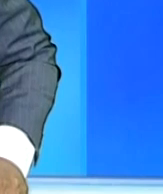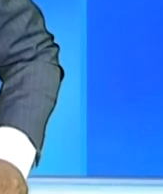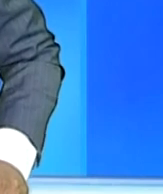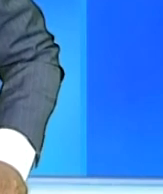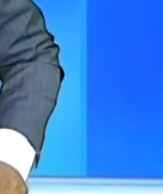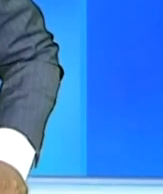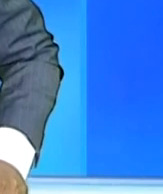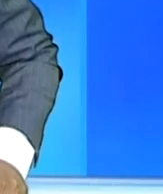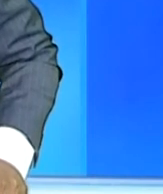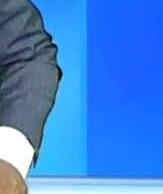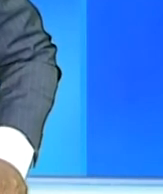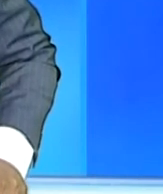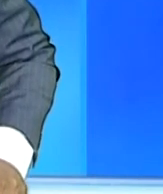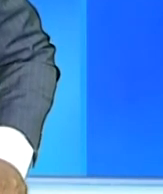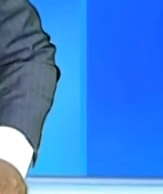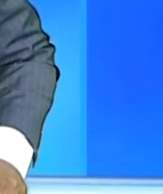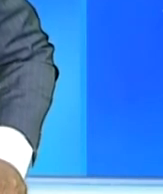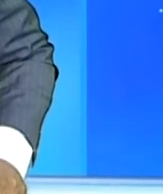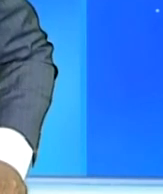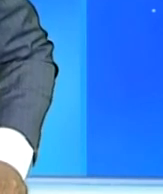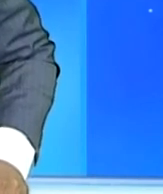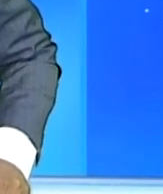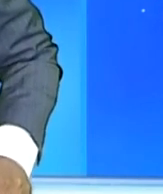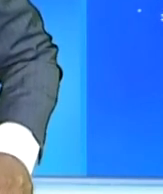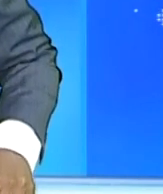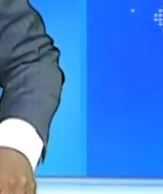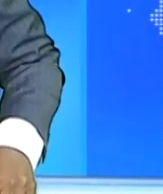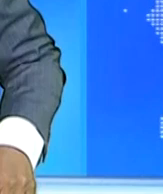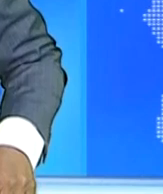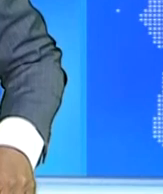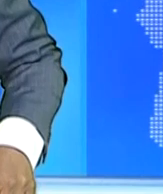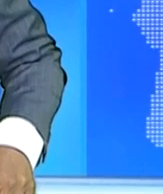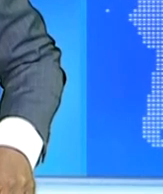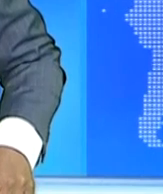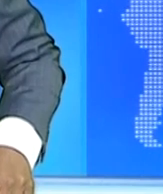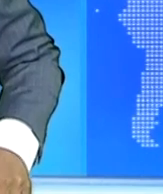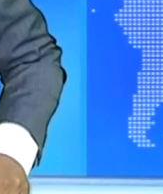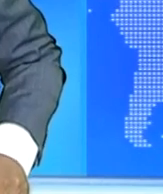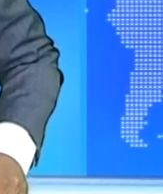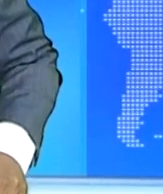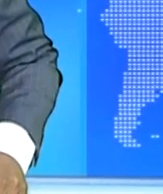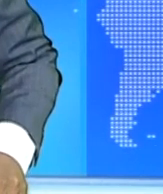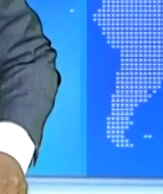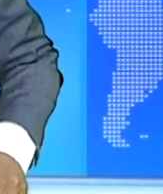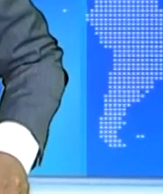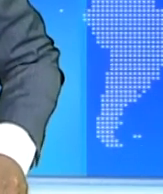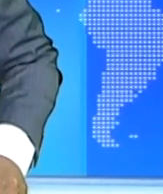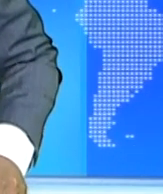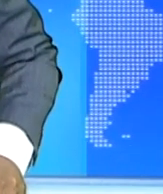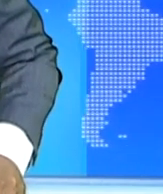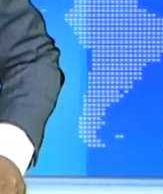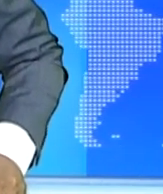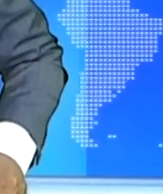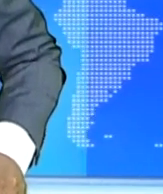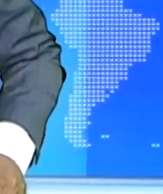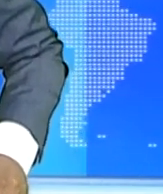Tshisekedi. Les détails également dans ce journal. Des conduites d'eau jetées sur le fleuve Congo et qui passent par l'avenue du tourisme.